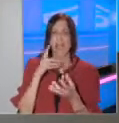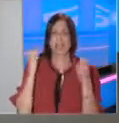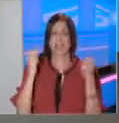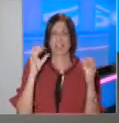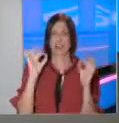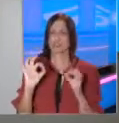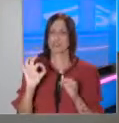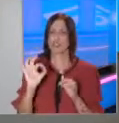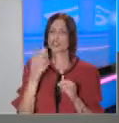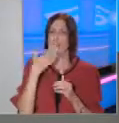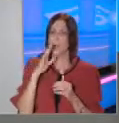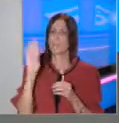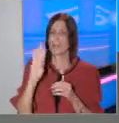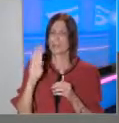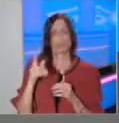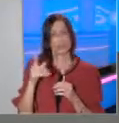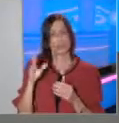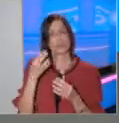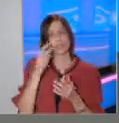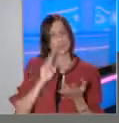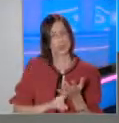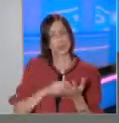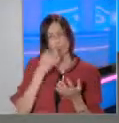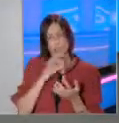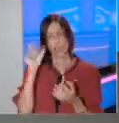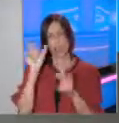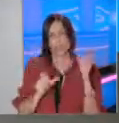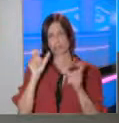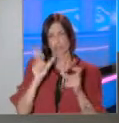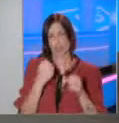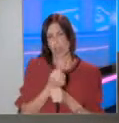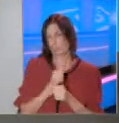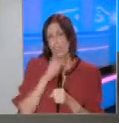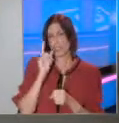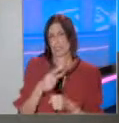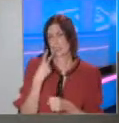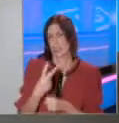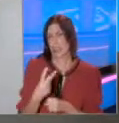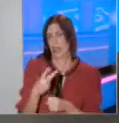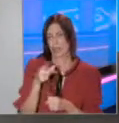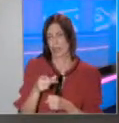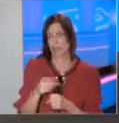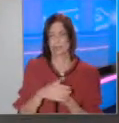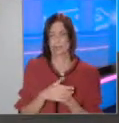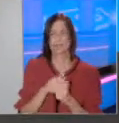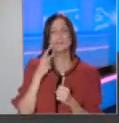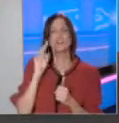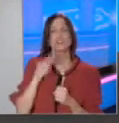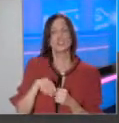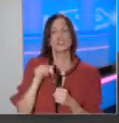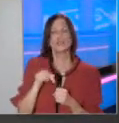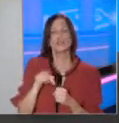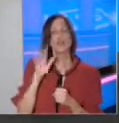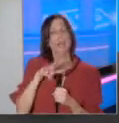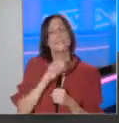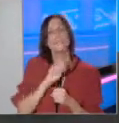בלפור, שזה גם זכות שמותר לאנשים לקיים אותה, וגם לא היה צריך להיראות כפי שזה נראה. כן. אבל יש פה גם